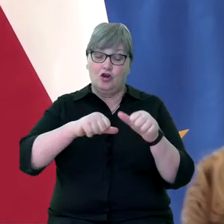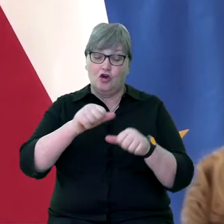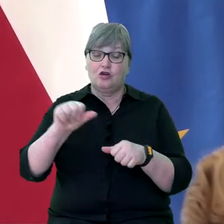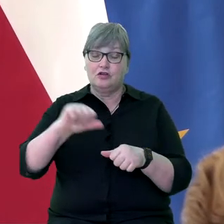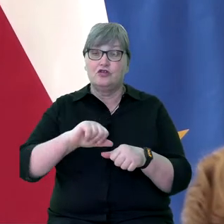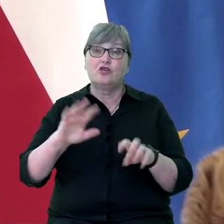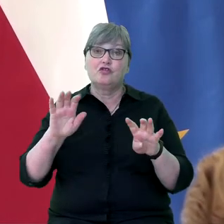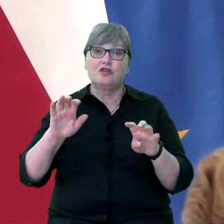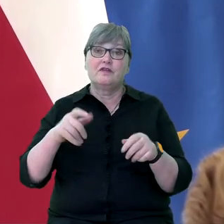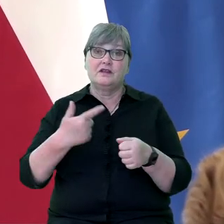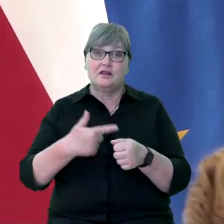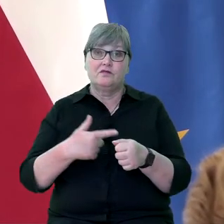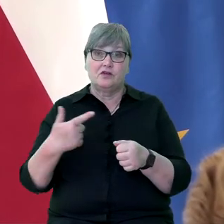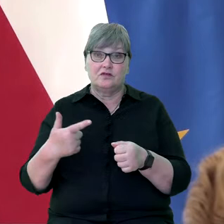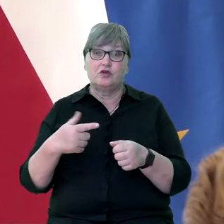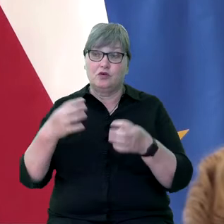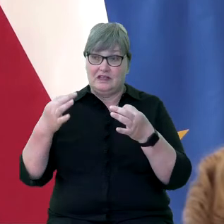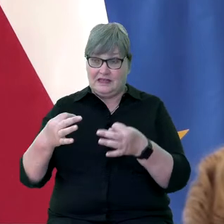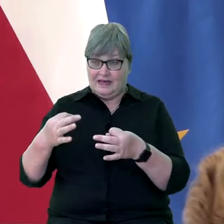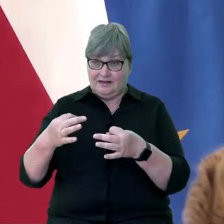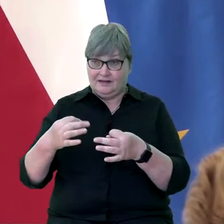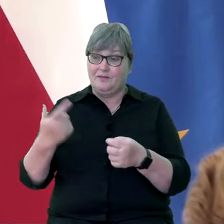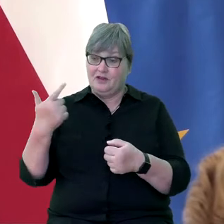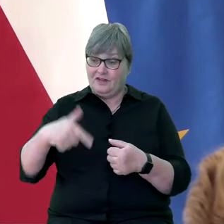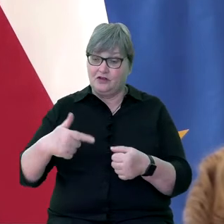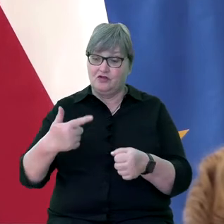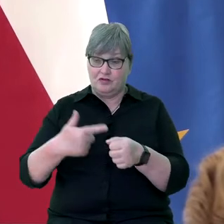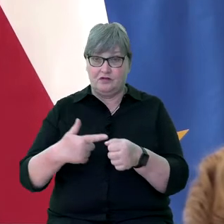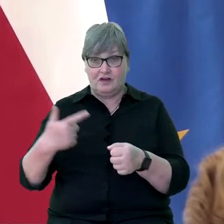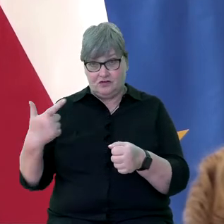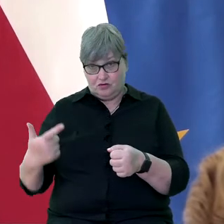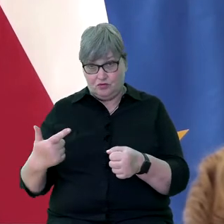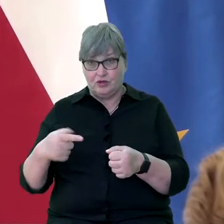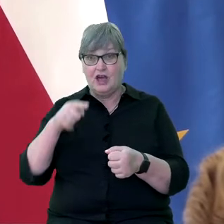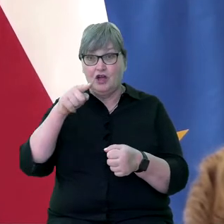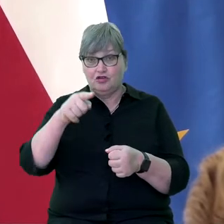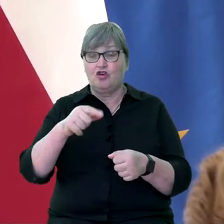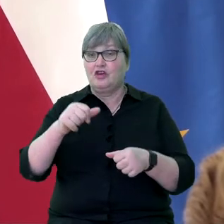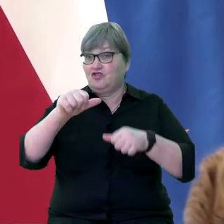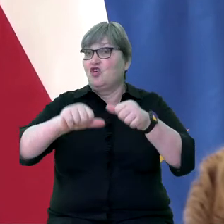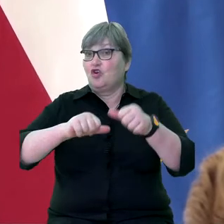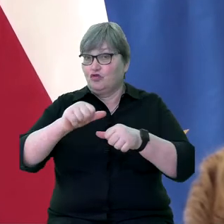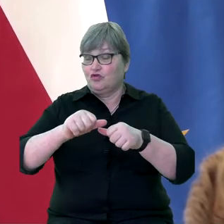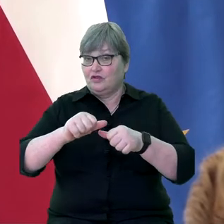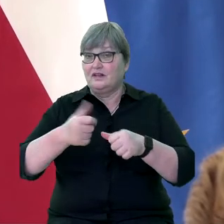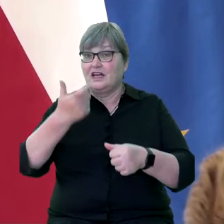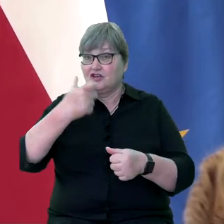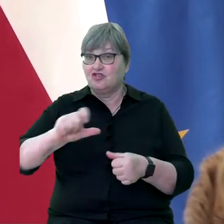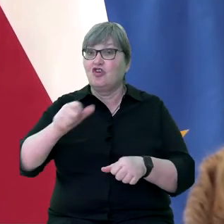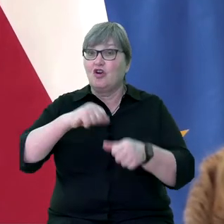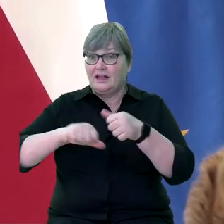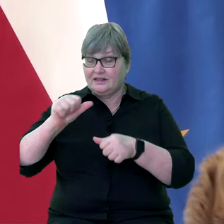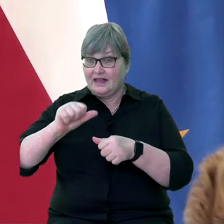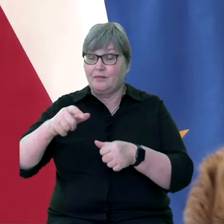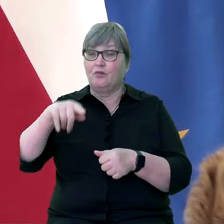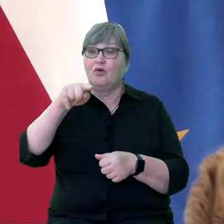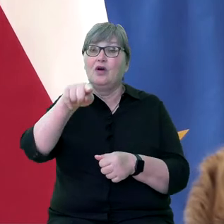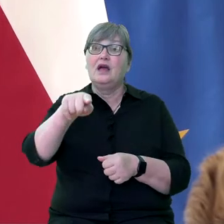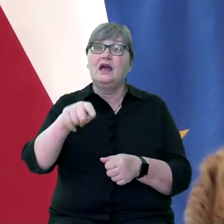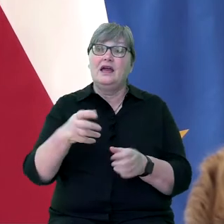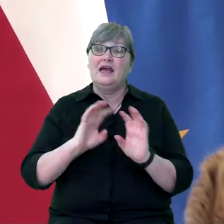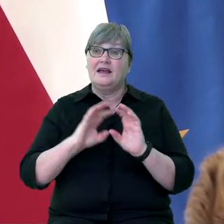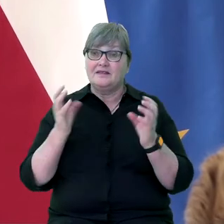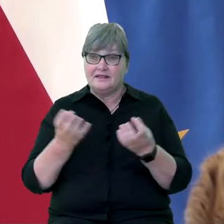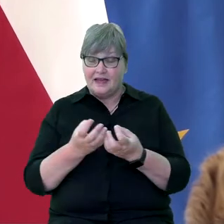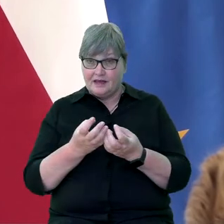pięknego jubileuszu Polskiej Służby Cywilnej. 100 lat temu Sejm II Rzeczypospolitej uchwalił bowiem ustawę